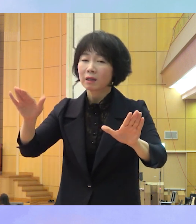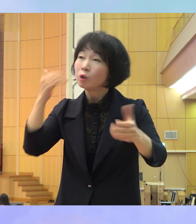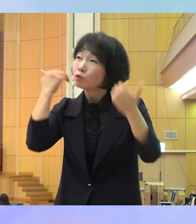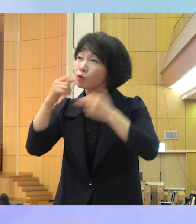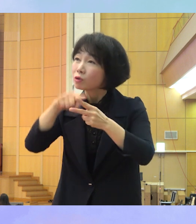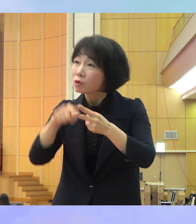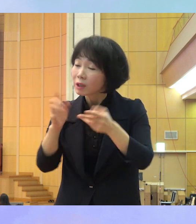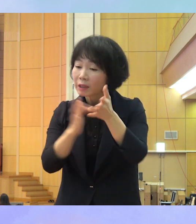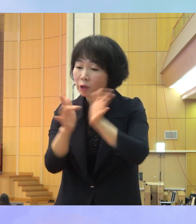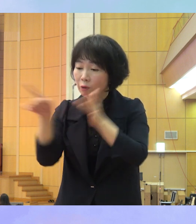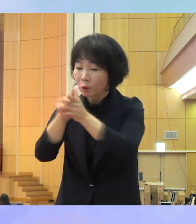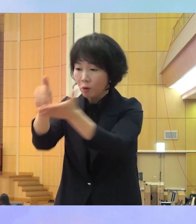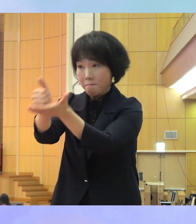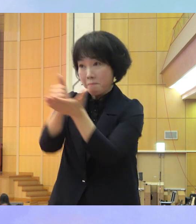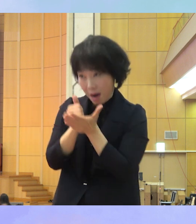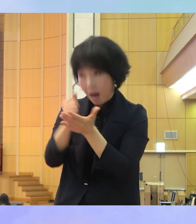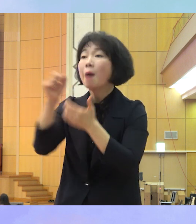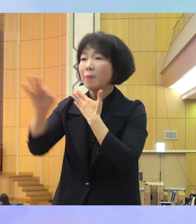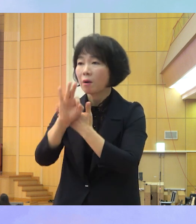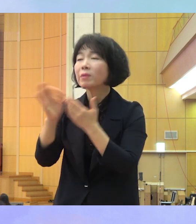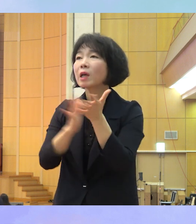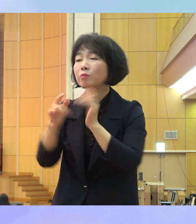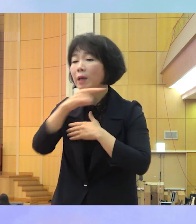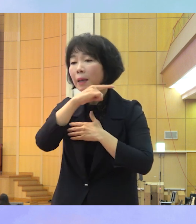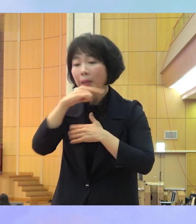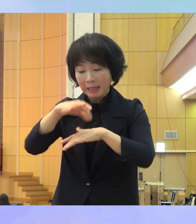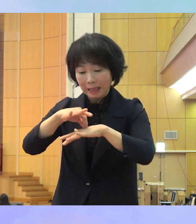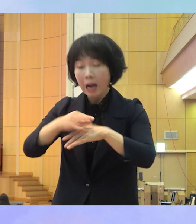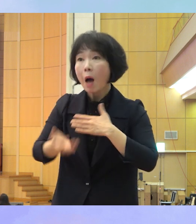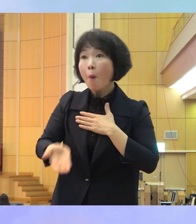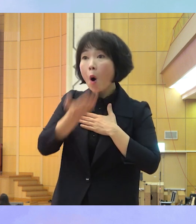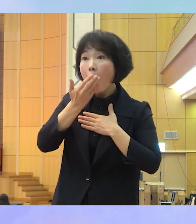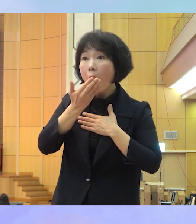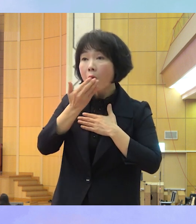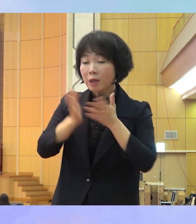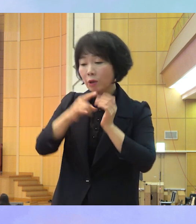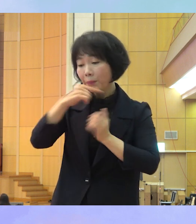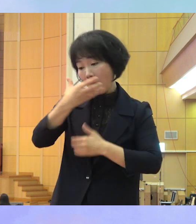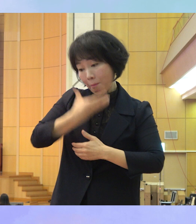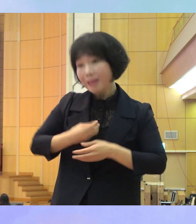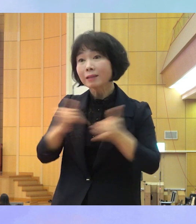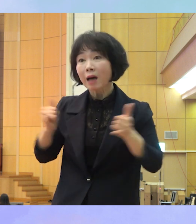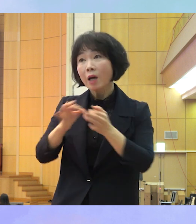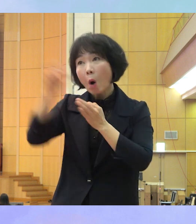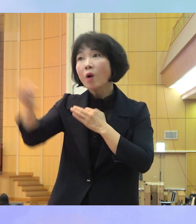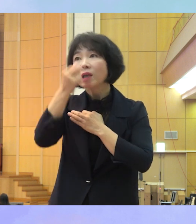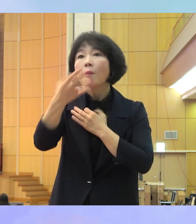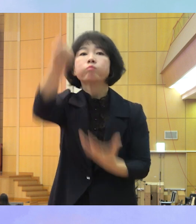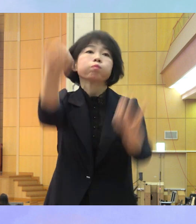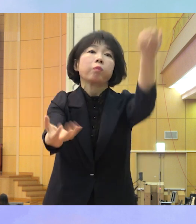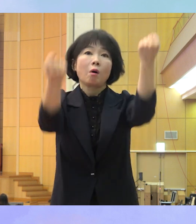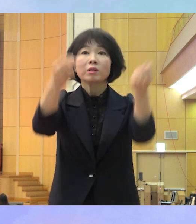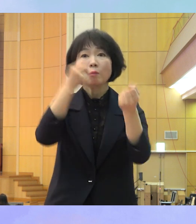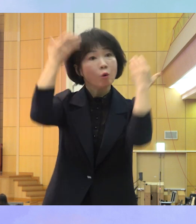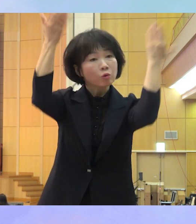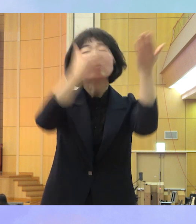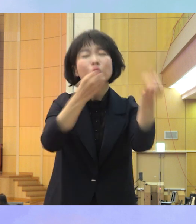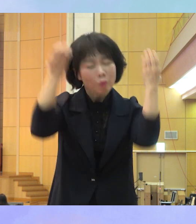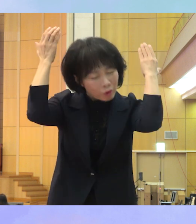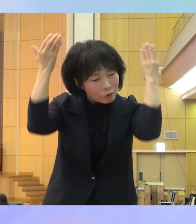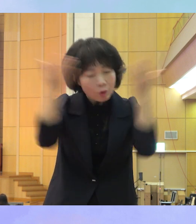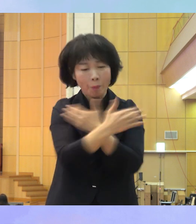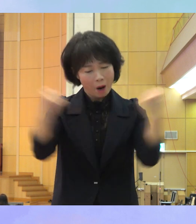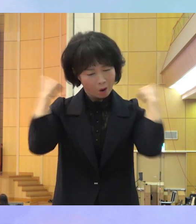예수님을 구주로 믿고 이렇게 예수님의 살을 먹고 예수님의 피를 마신 자에게는 영원한 생명을 얻고